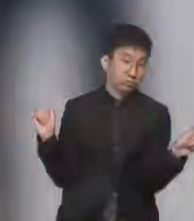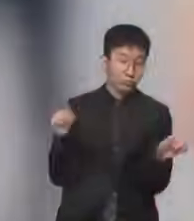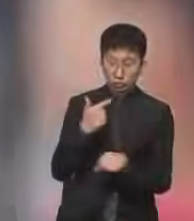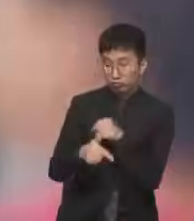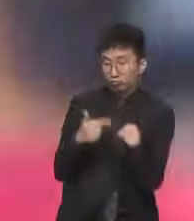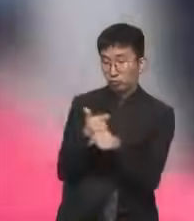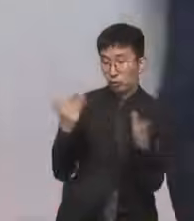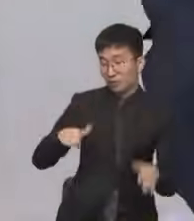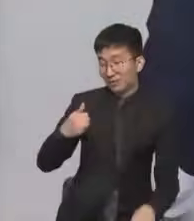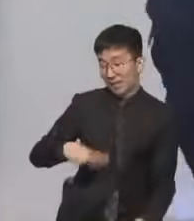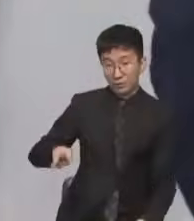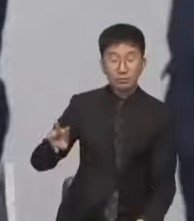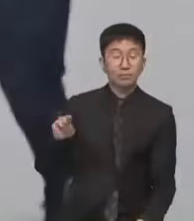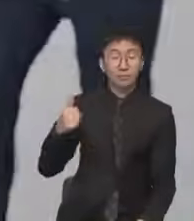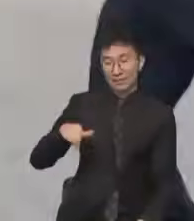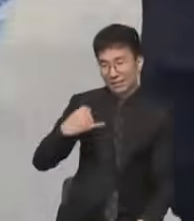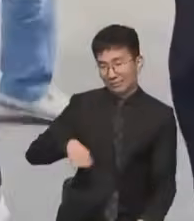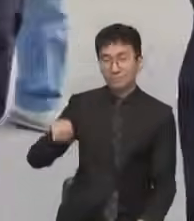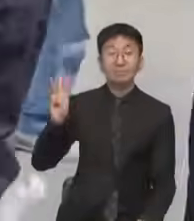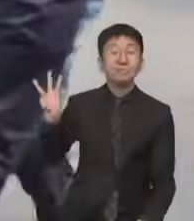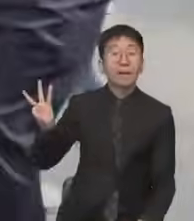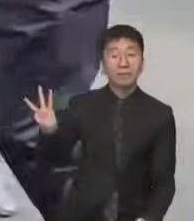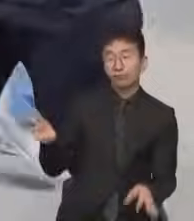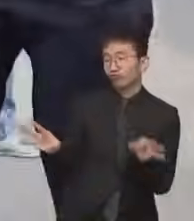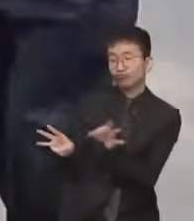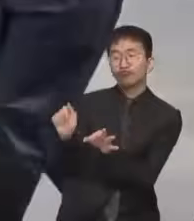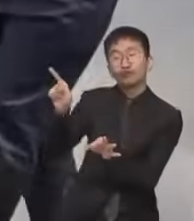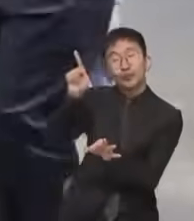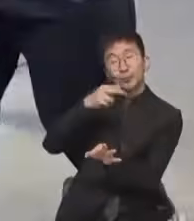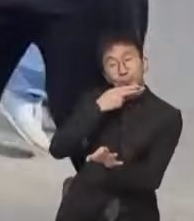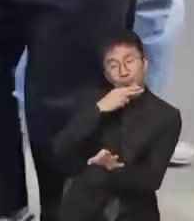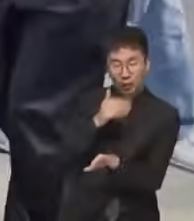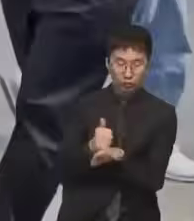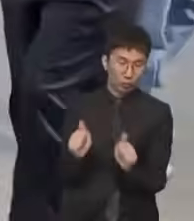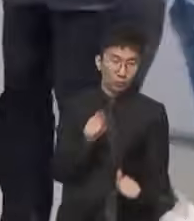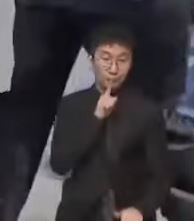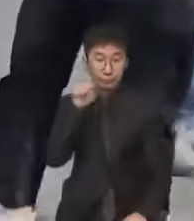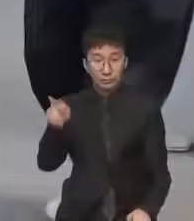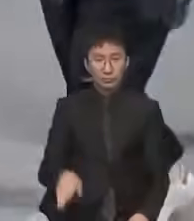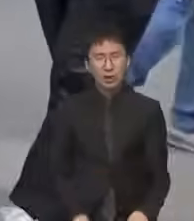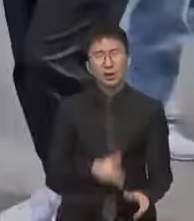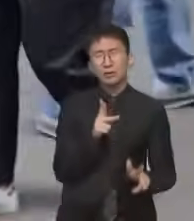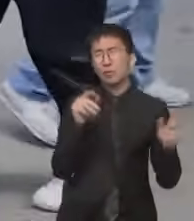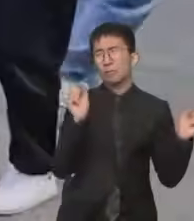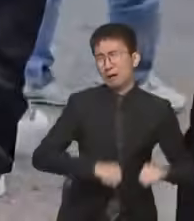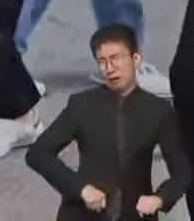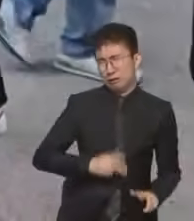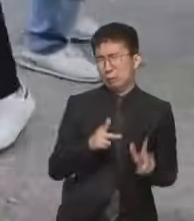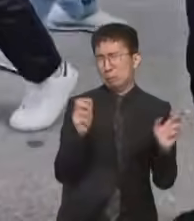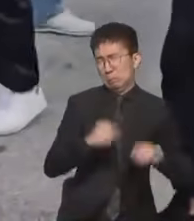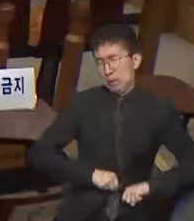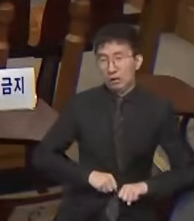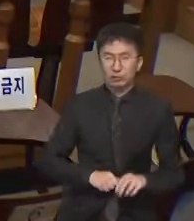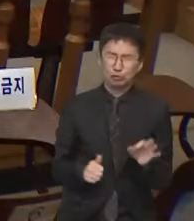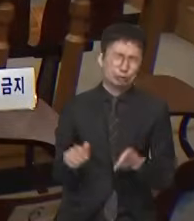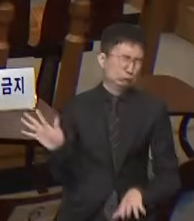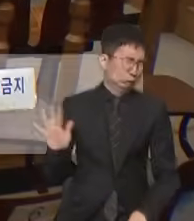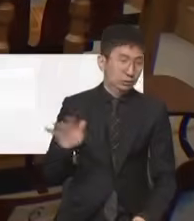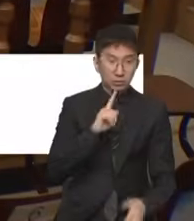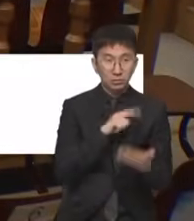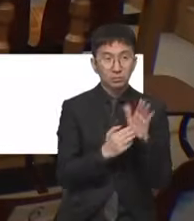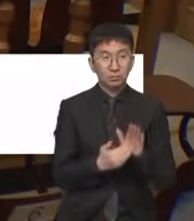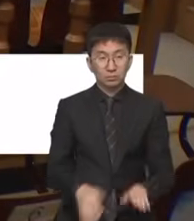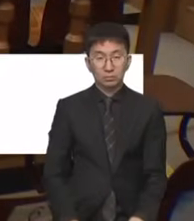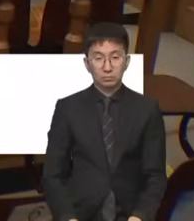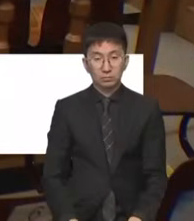양육비 4천여만 원을 지급하지 않은 혐의로 기소됐습니다. 사업 실패가 이유였습니다. 검찰은